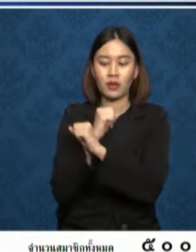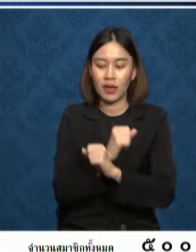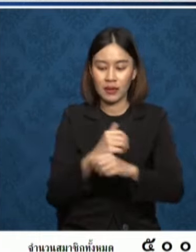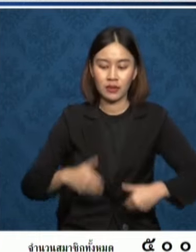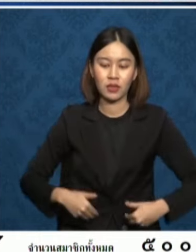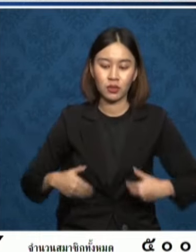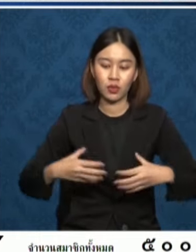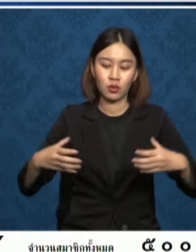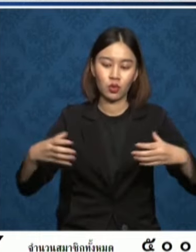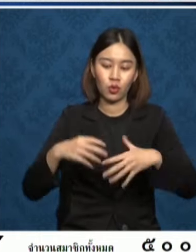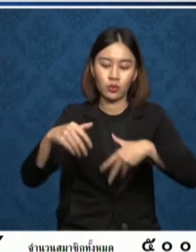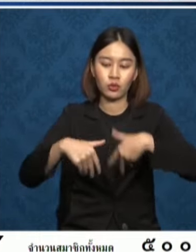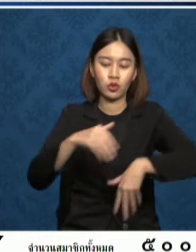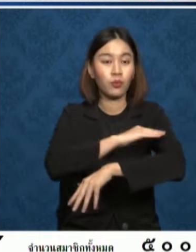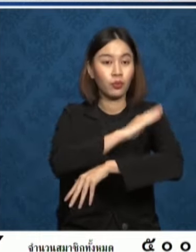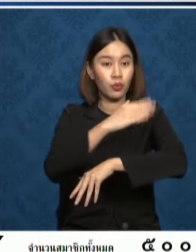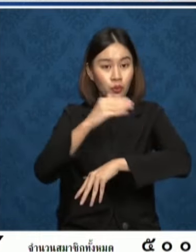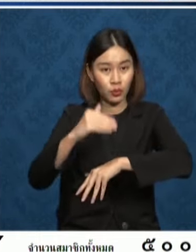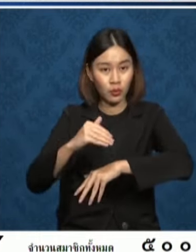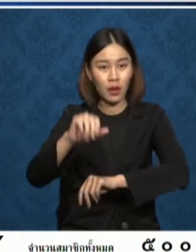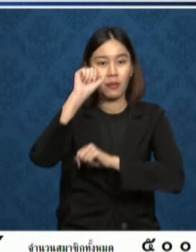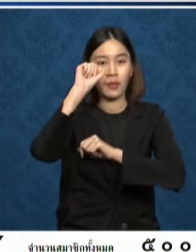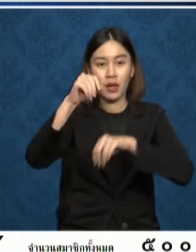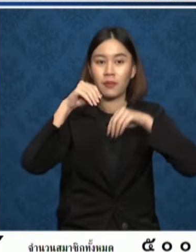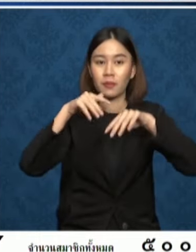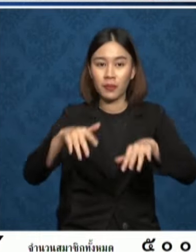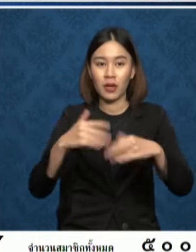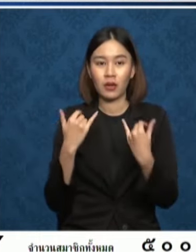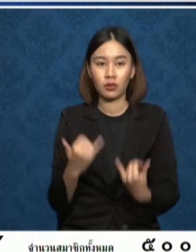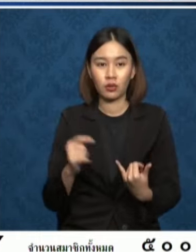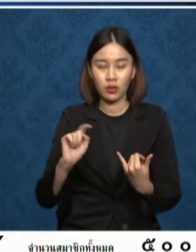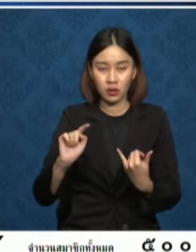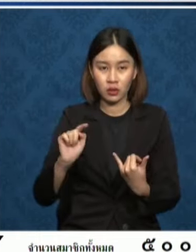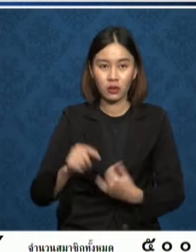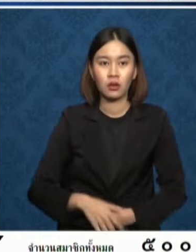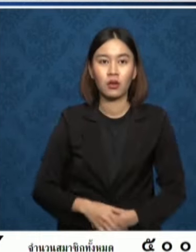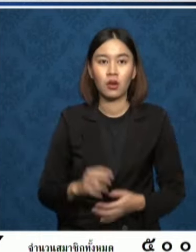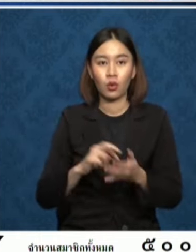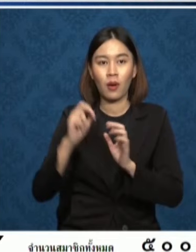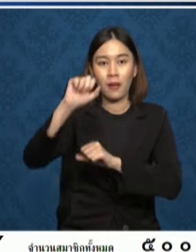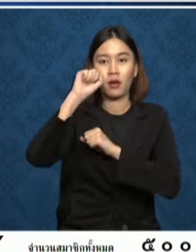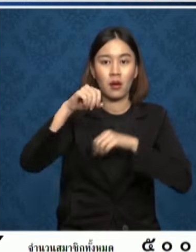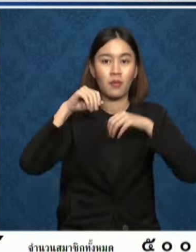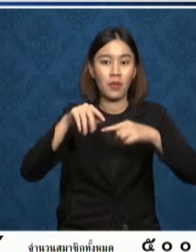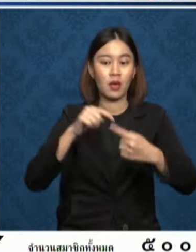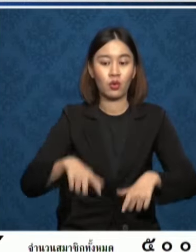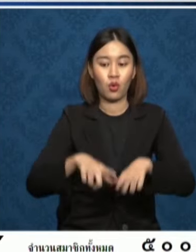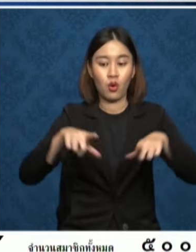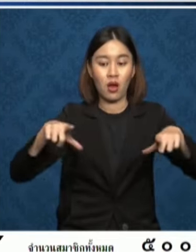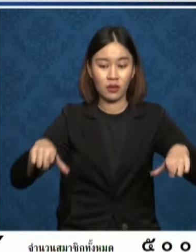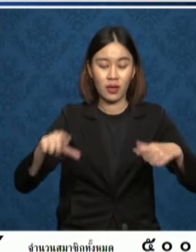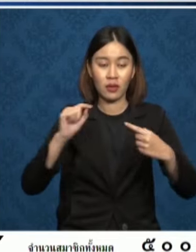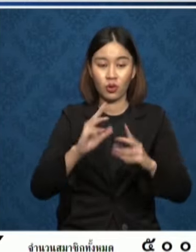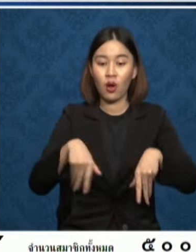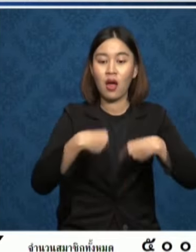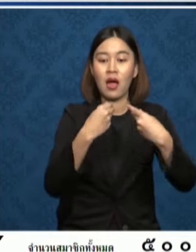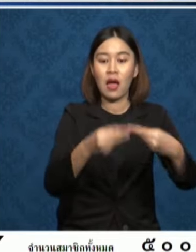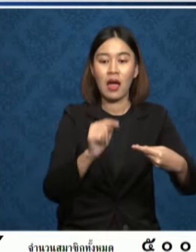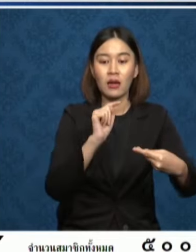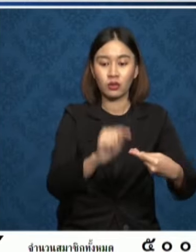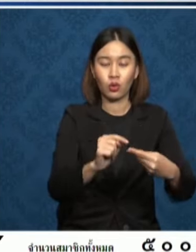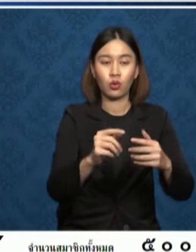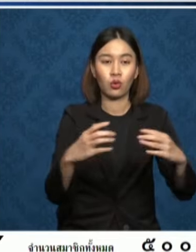ชาติพันธุ์การประกาศตรงนี้ไม่ใช่เป็นการประกาศเขตอภิสิทธิ์ให้แก่กลุ่มชาติพันธุ์ผม